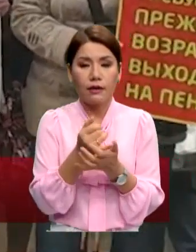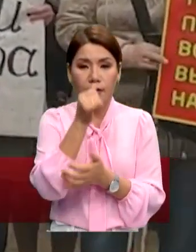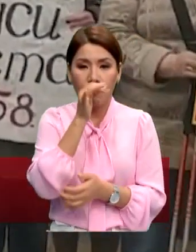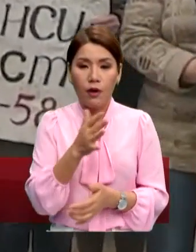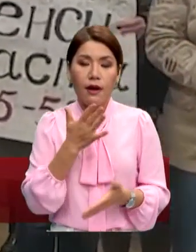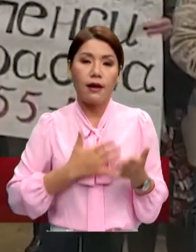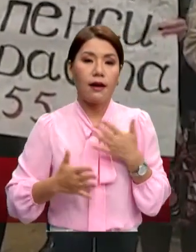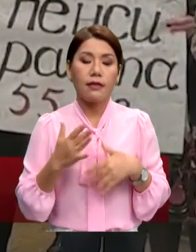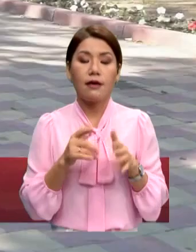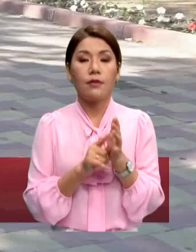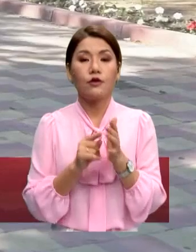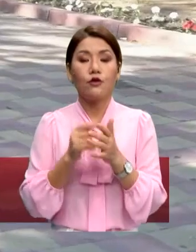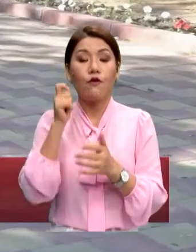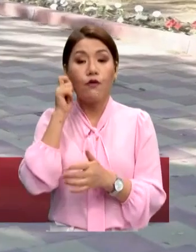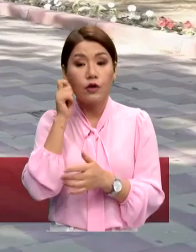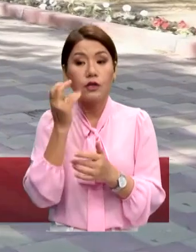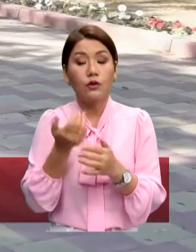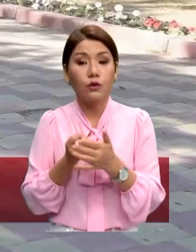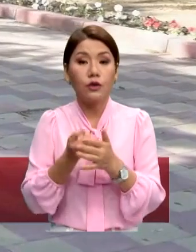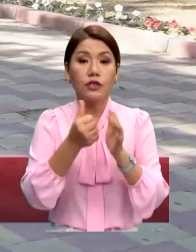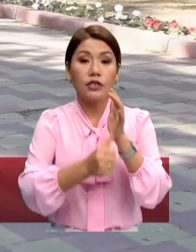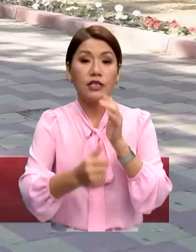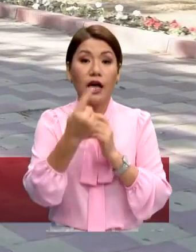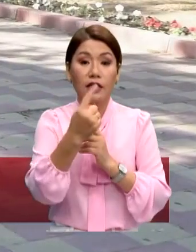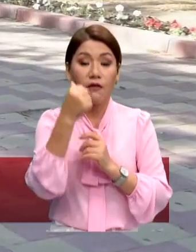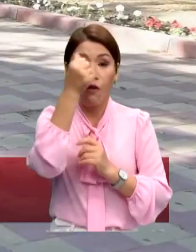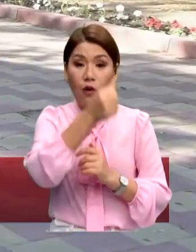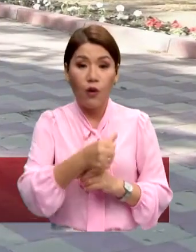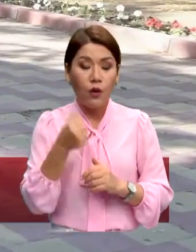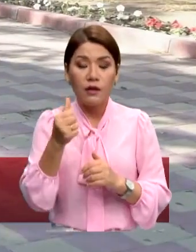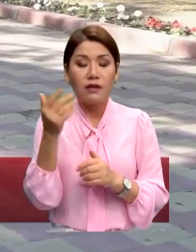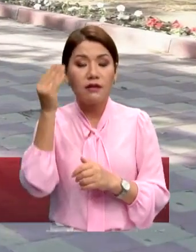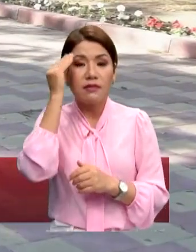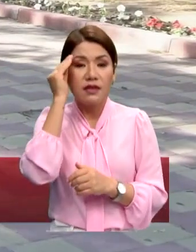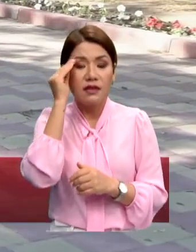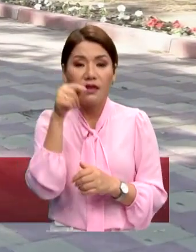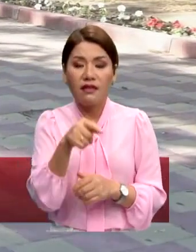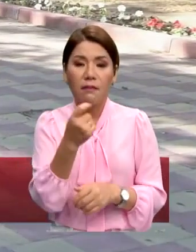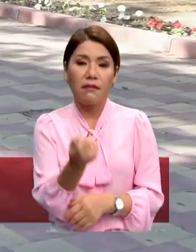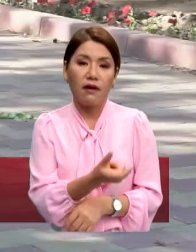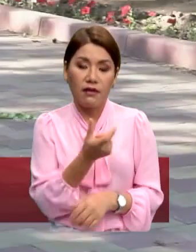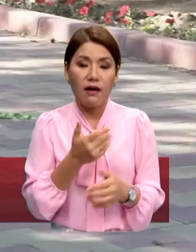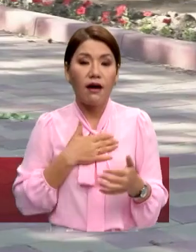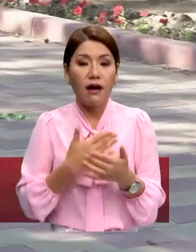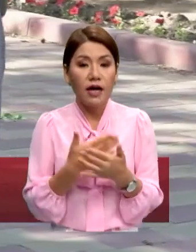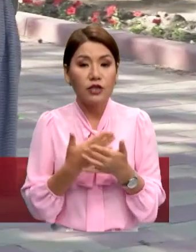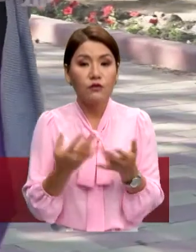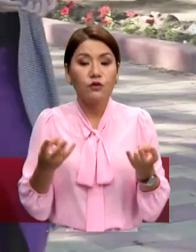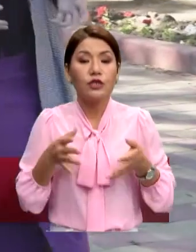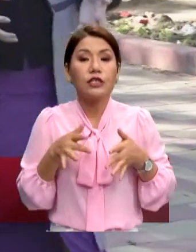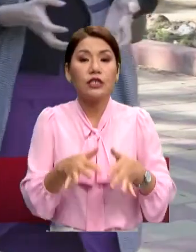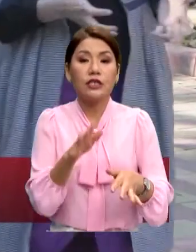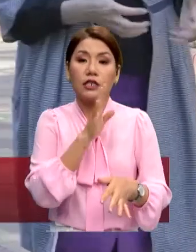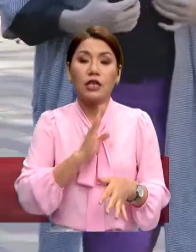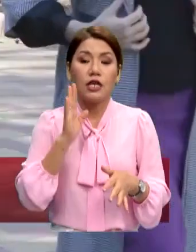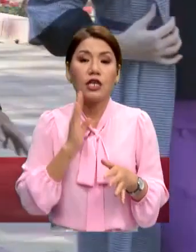снижению пенсионного возраста для женщин до 61 года, вторые считают, что и этого мало. Активистка движения «Женщин